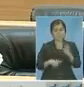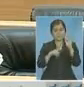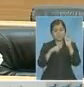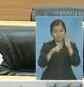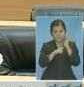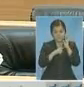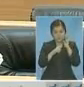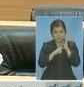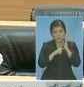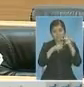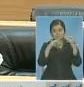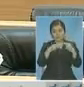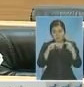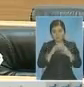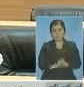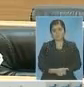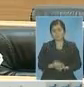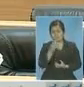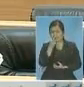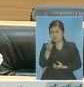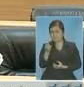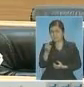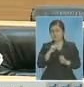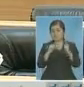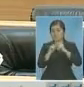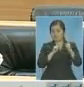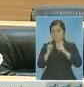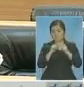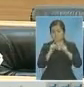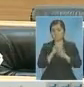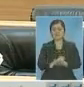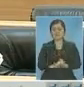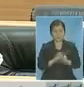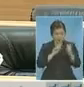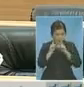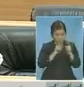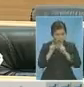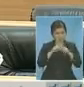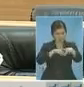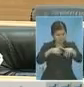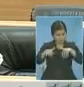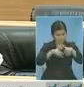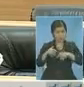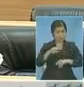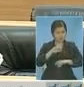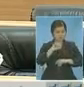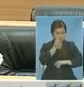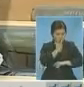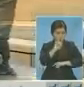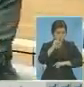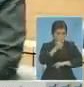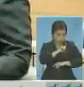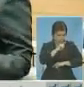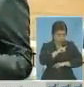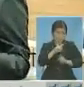ามฉันก็เพิ่งเคยเห็นนี่แหละค่ะว่าหาลือในคือดิฉันหาลือในพื้นที่จังหวัดดิฉันนะคะ